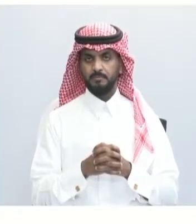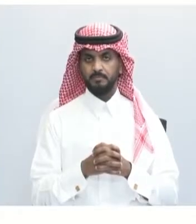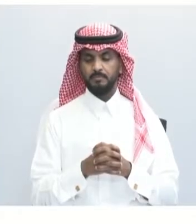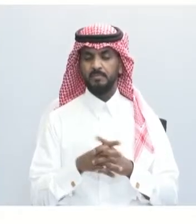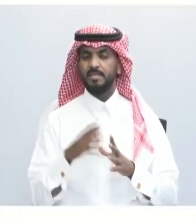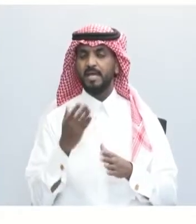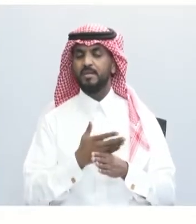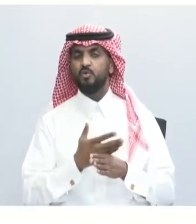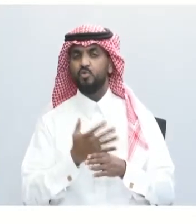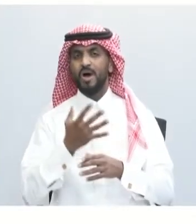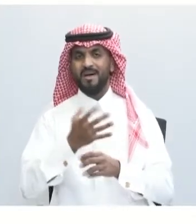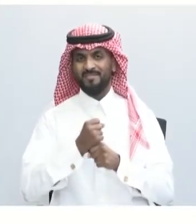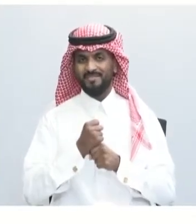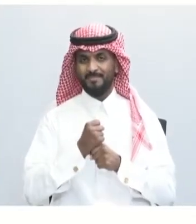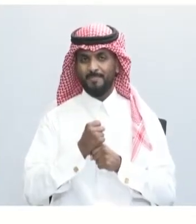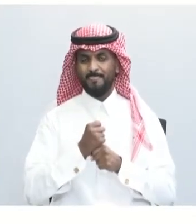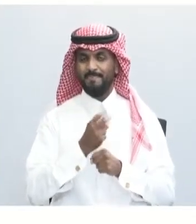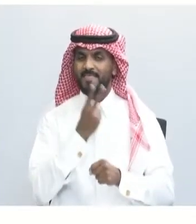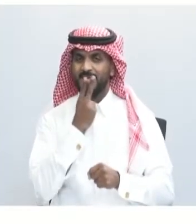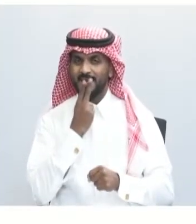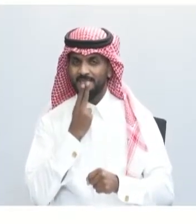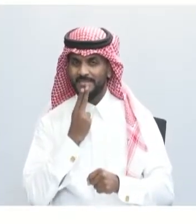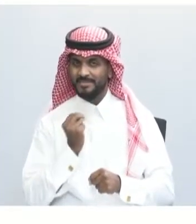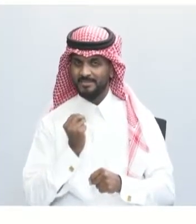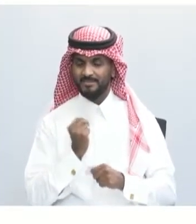لانه يحافظ على نظافه